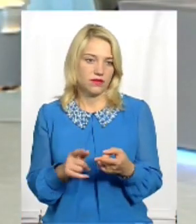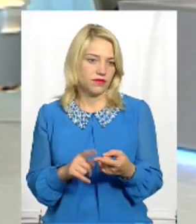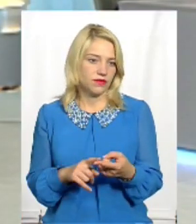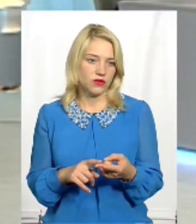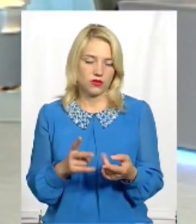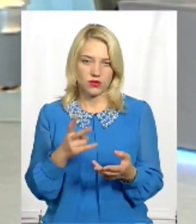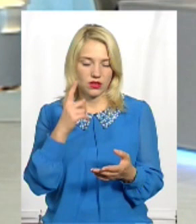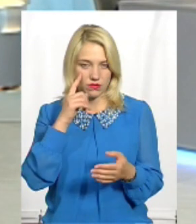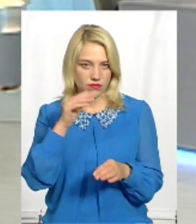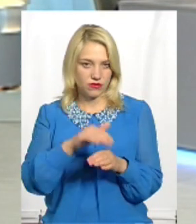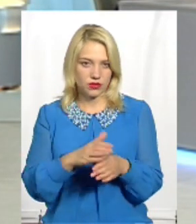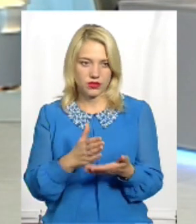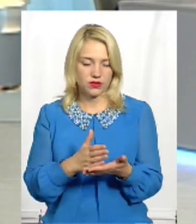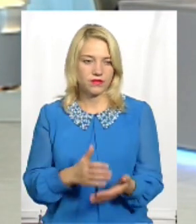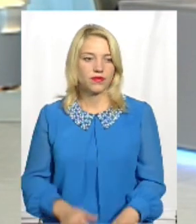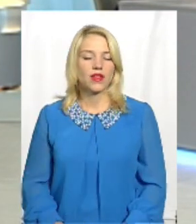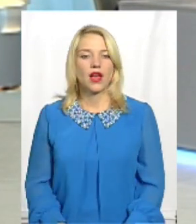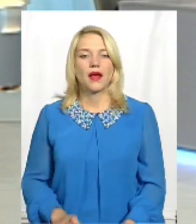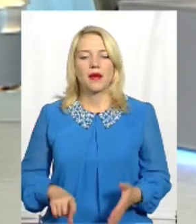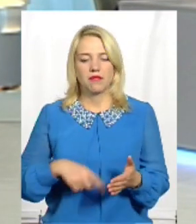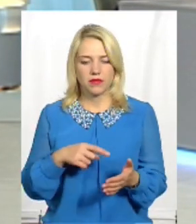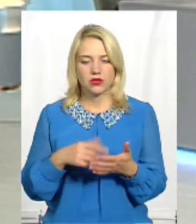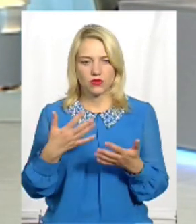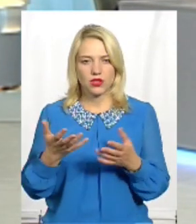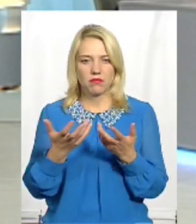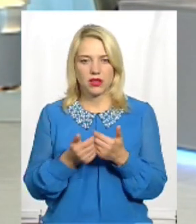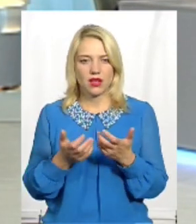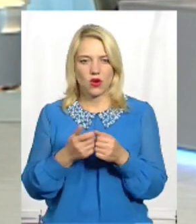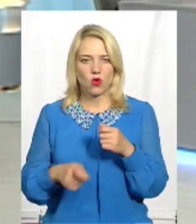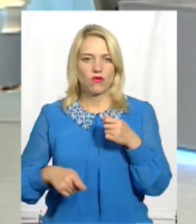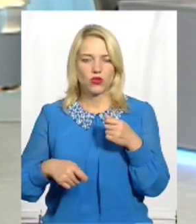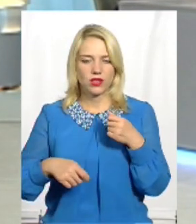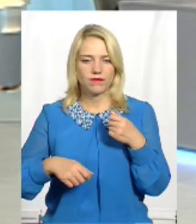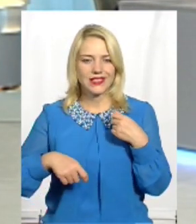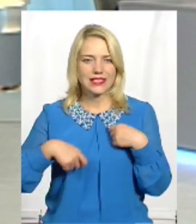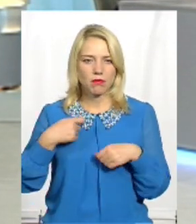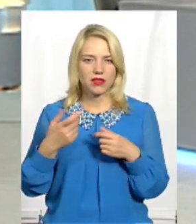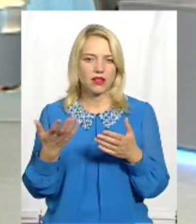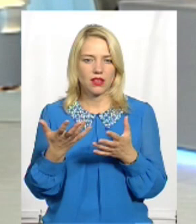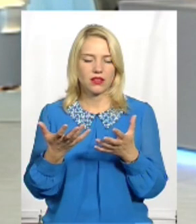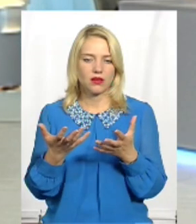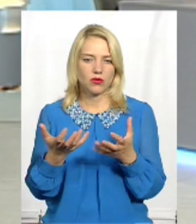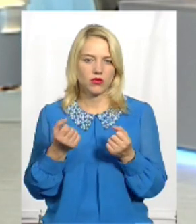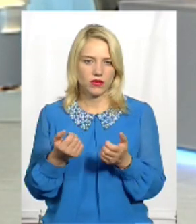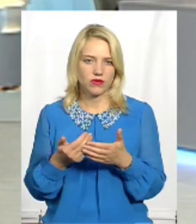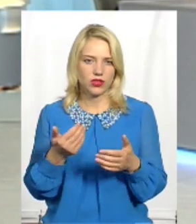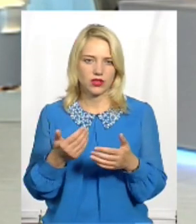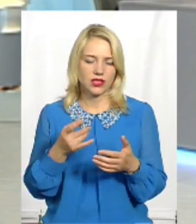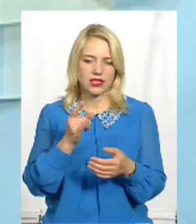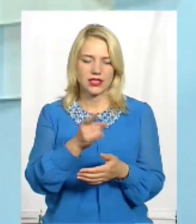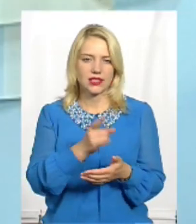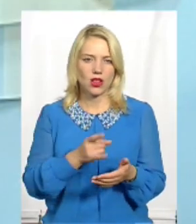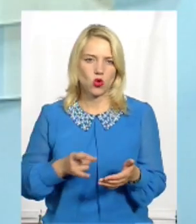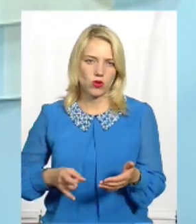них очевидно. А місто вже підраховує збитки, які місто сьогодні отримало через такі затори, через аварію? Ну, збитки